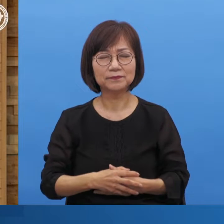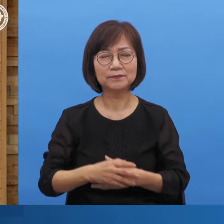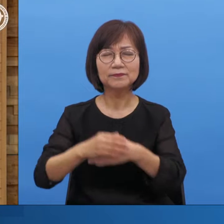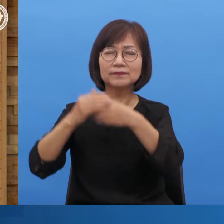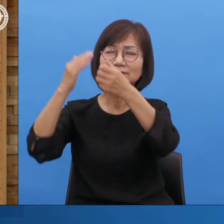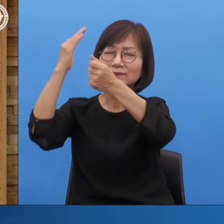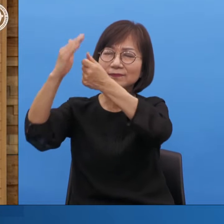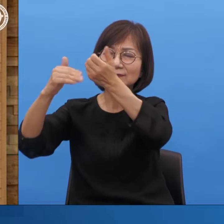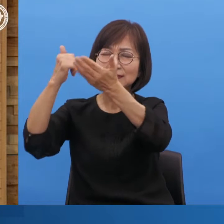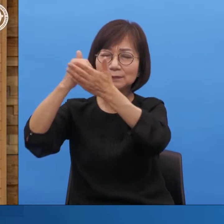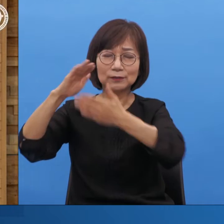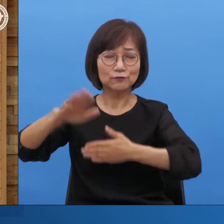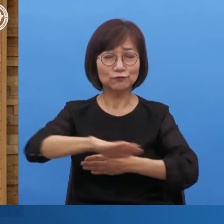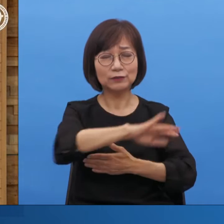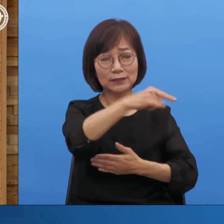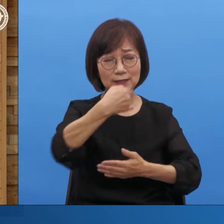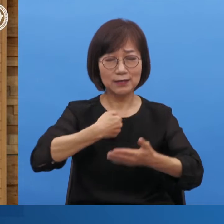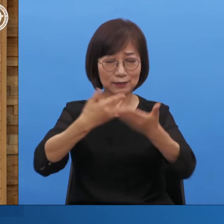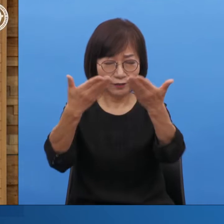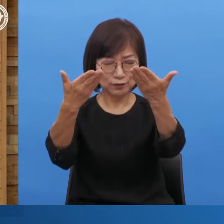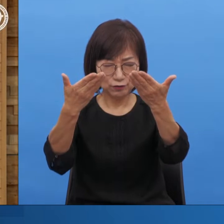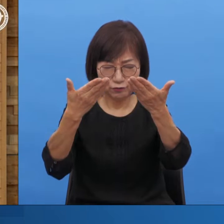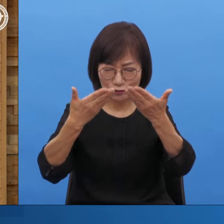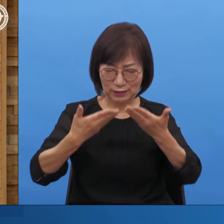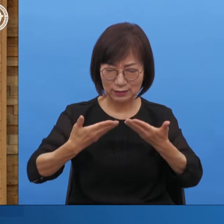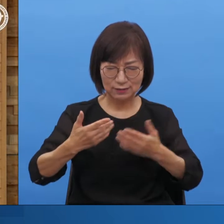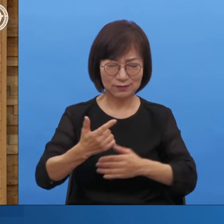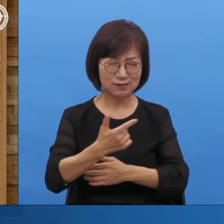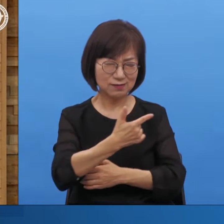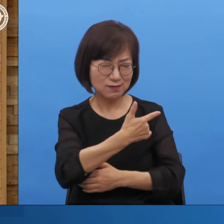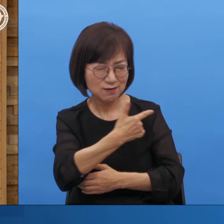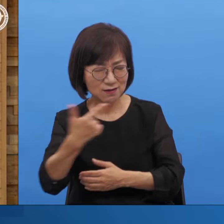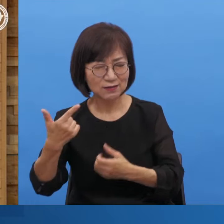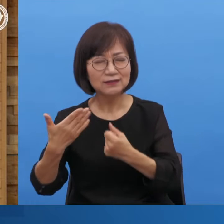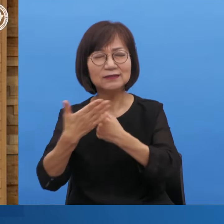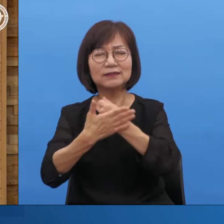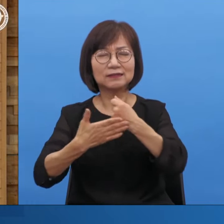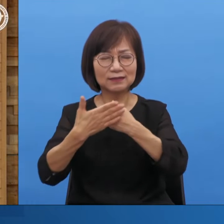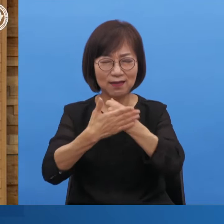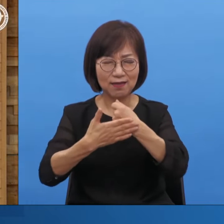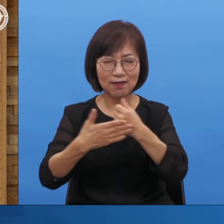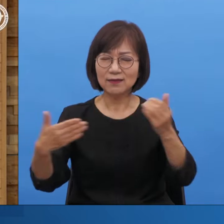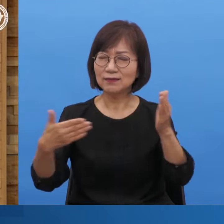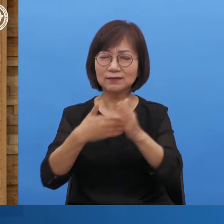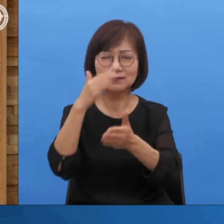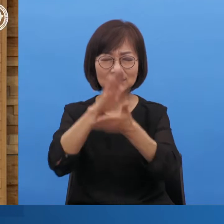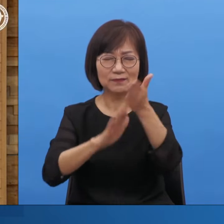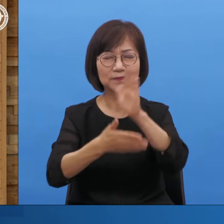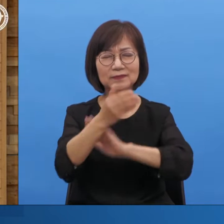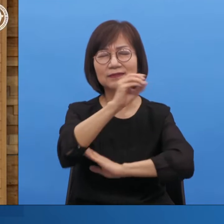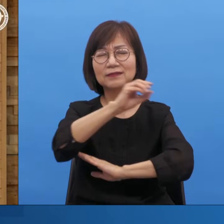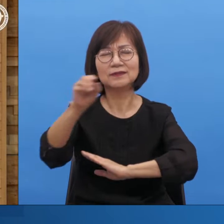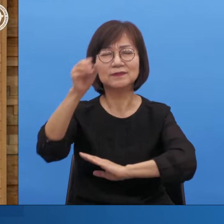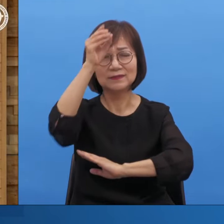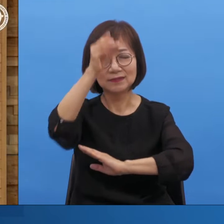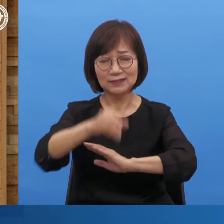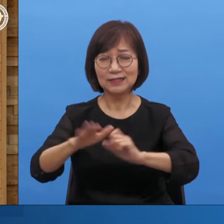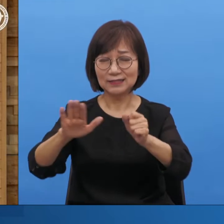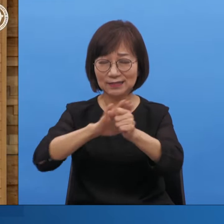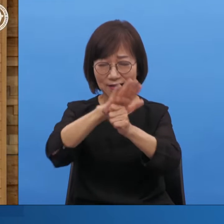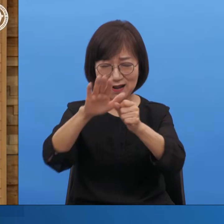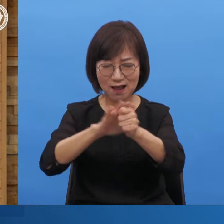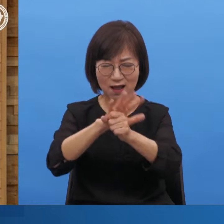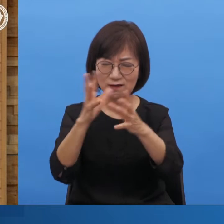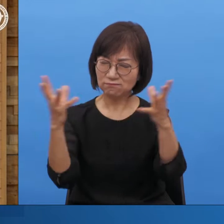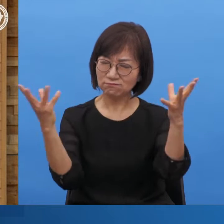하나님께서 저에게 주신 불가항력적 은혜와 무한하신 십자가의 사랑과 절대적인 주권 아래